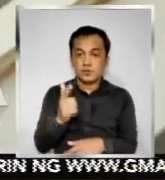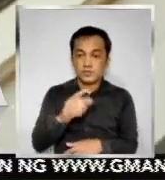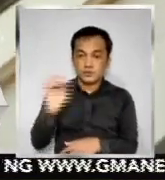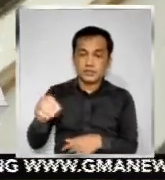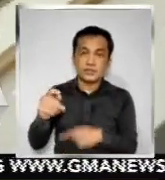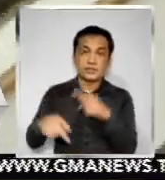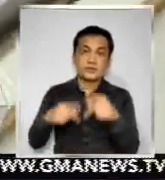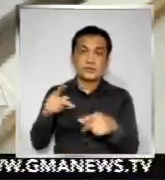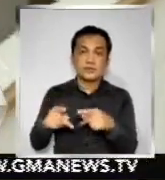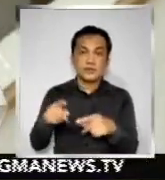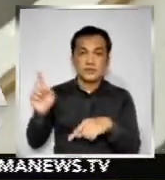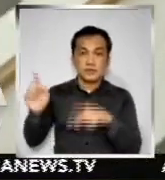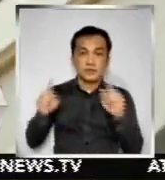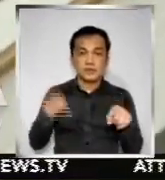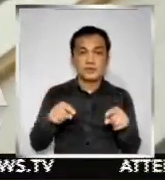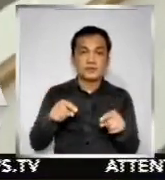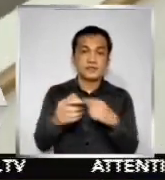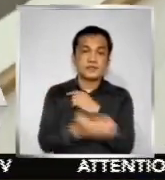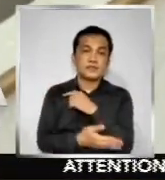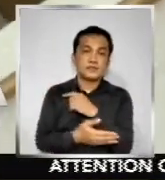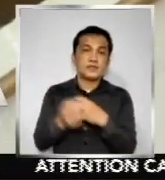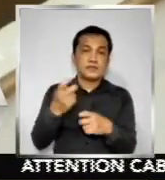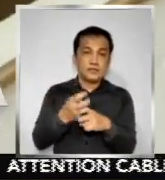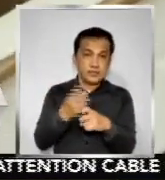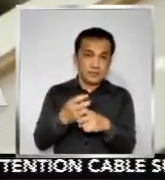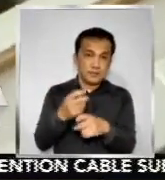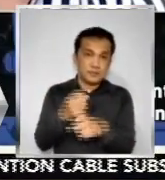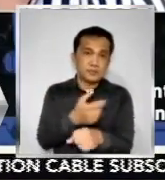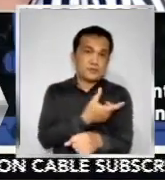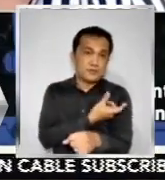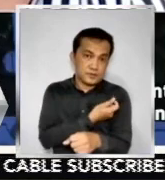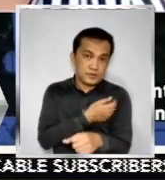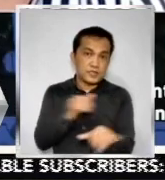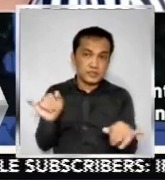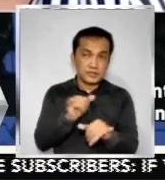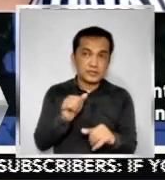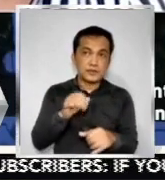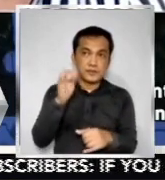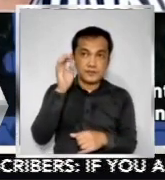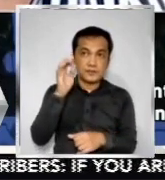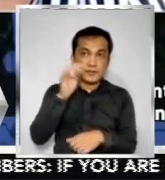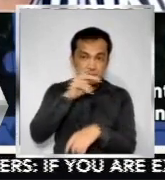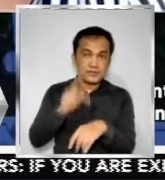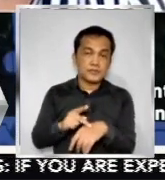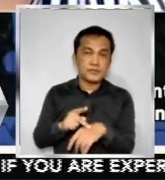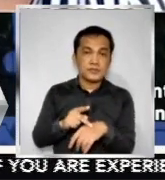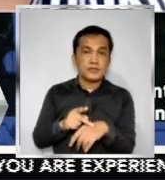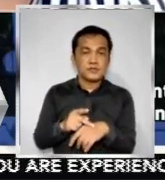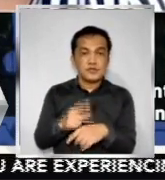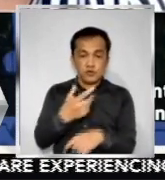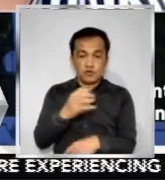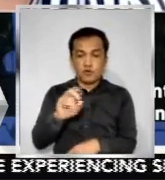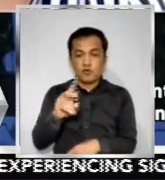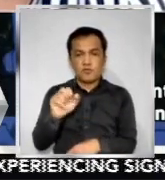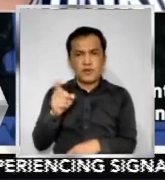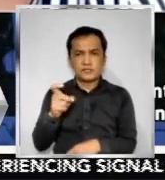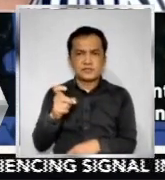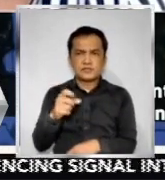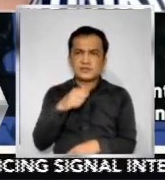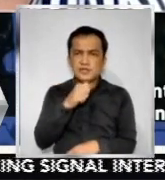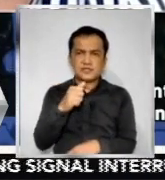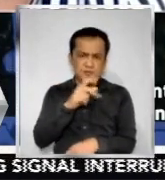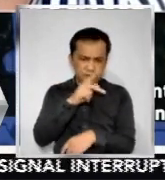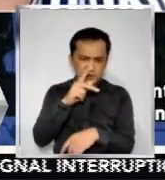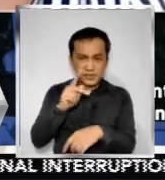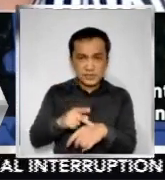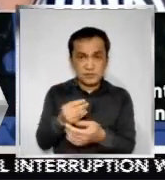iba't ibang bansang hirap makakuha ng bakuna tulad ng Pilipinas. Yung COVAX, hindi talaga tayo Pilipinas ang bumili. Yan po ay ibibigay